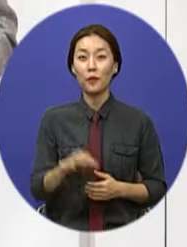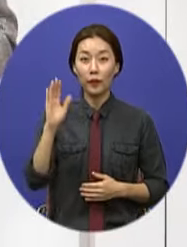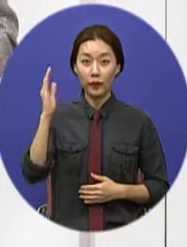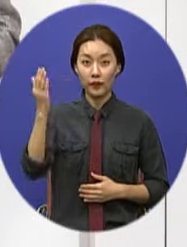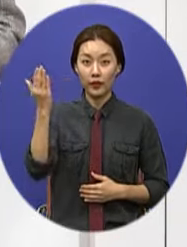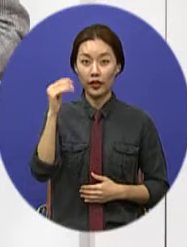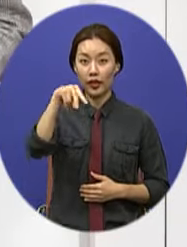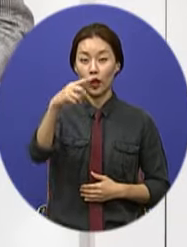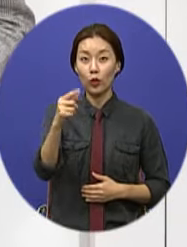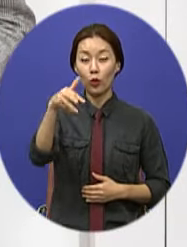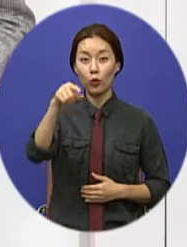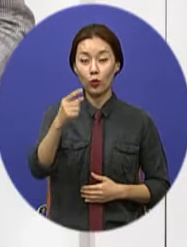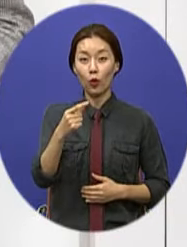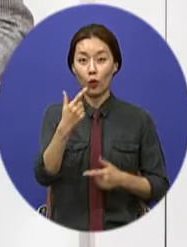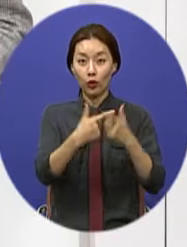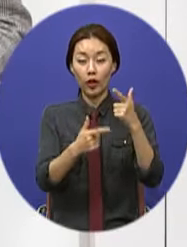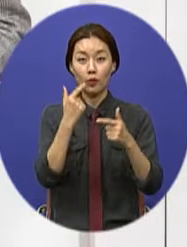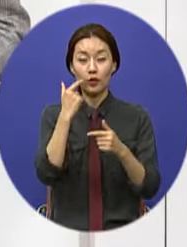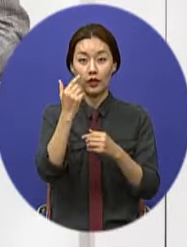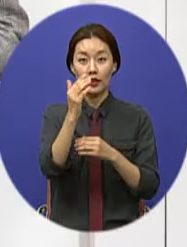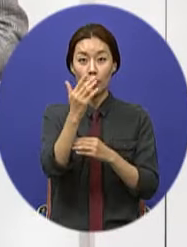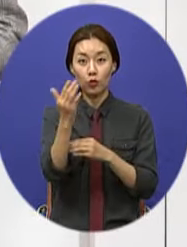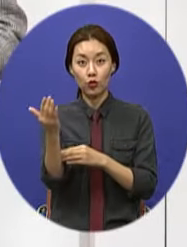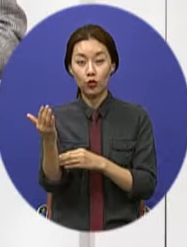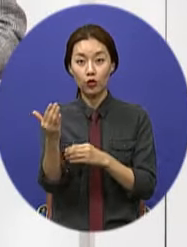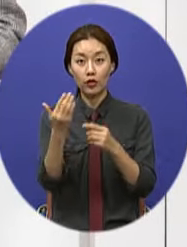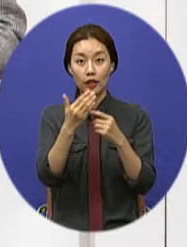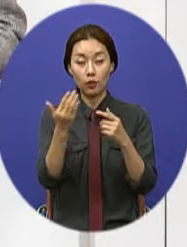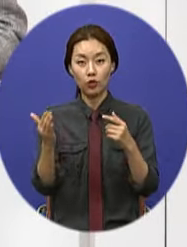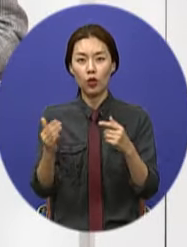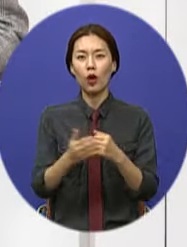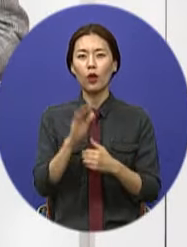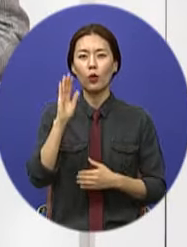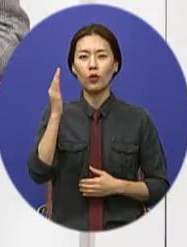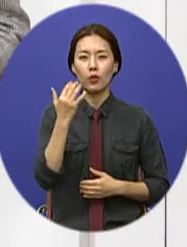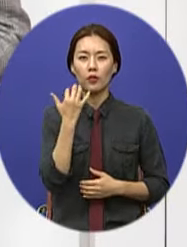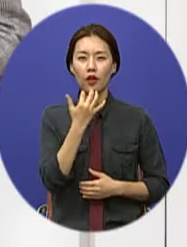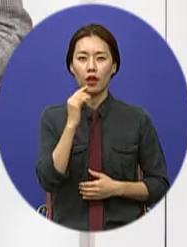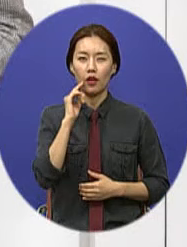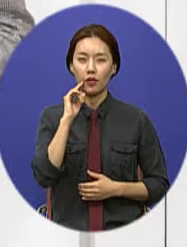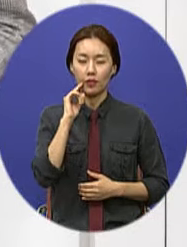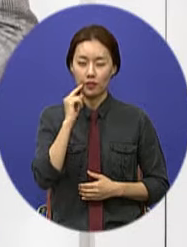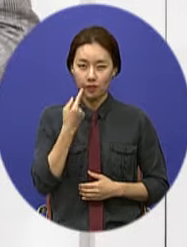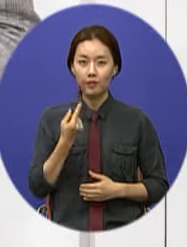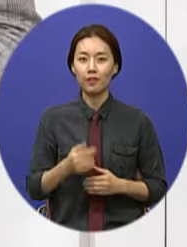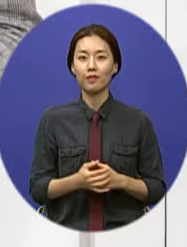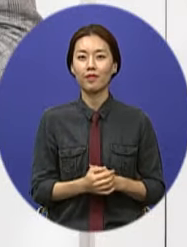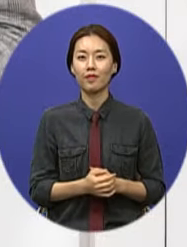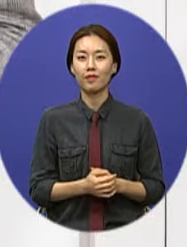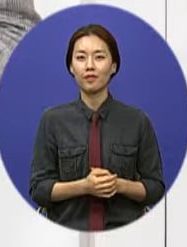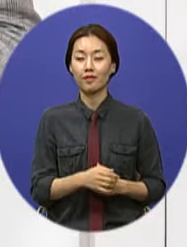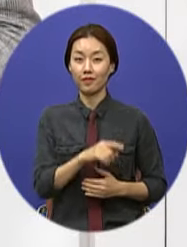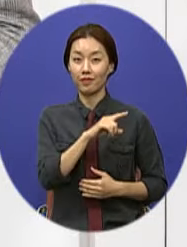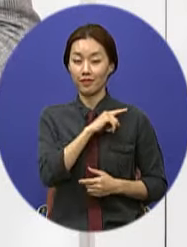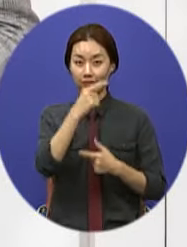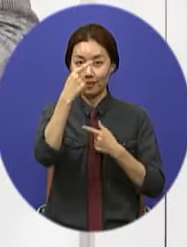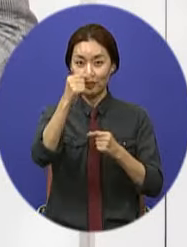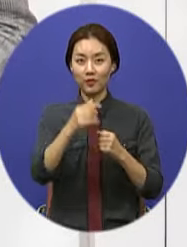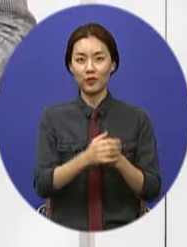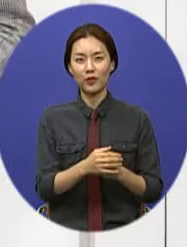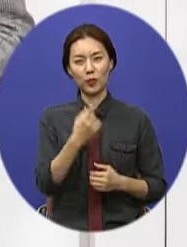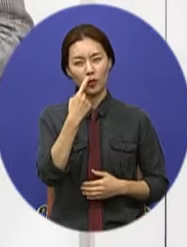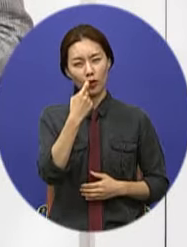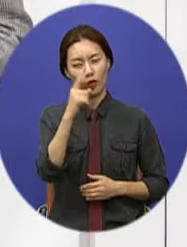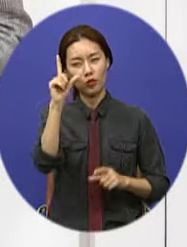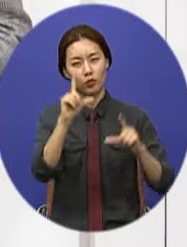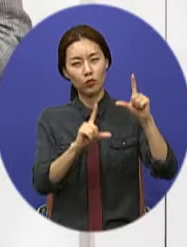저 네. 속초의 단풍이 어떠세요? 단풍이 한참 들고 있네요. 맞아요. 야, 정말 참 네. 멋진 네.